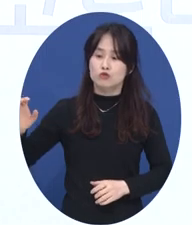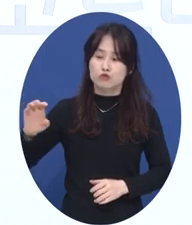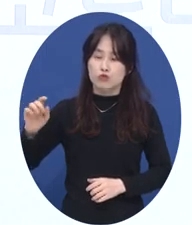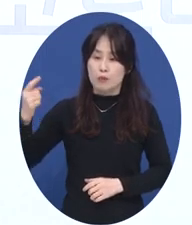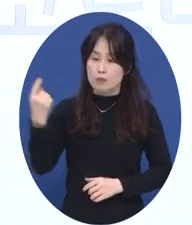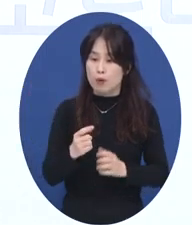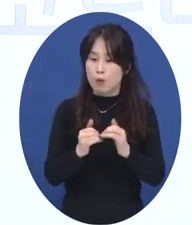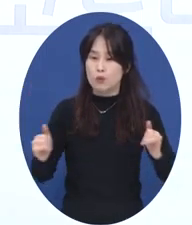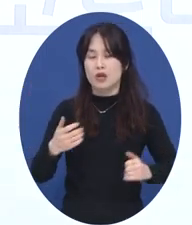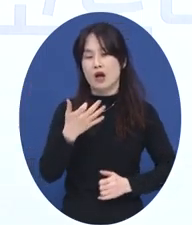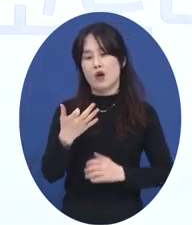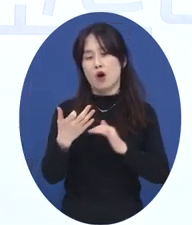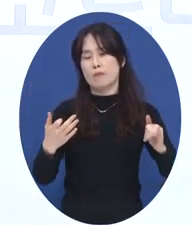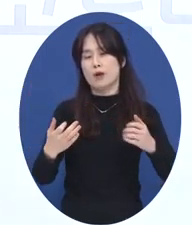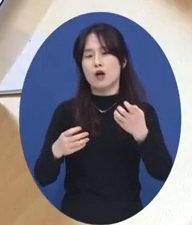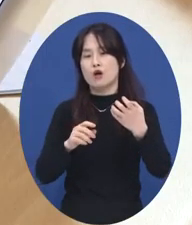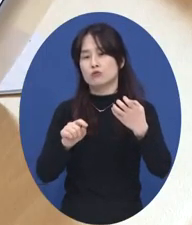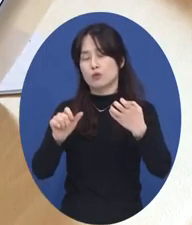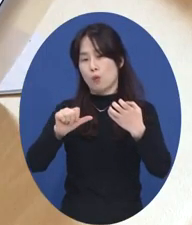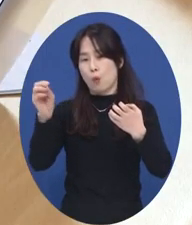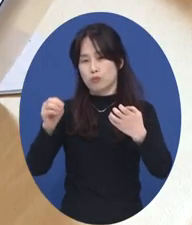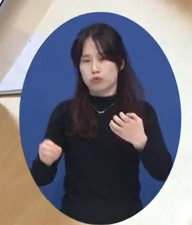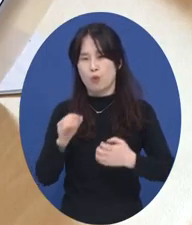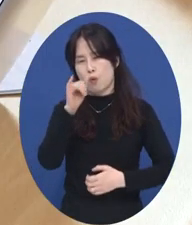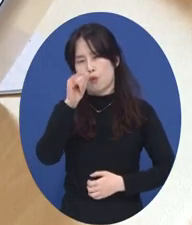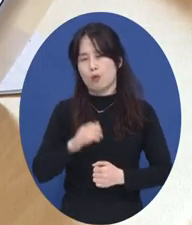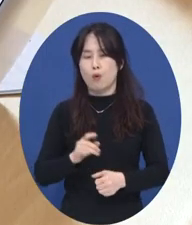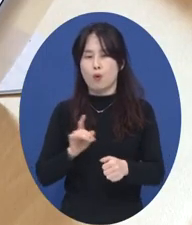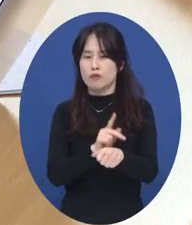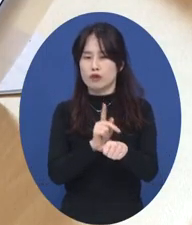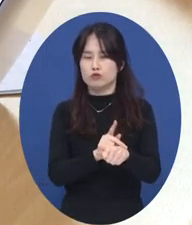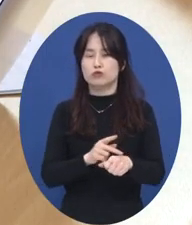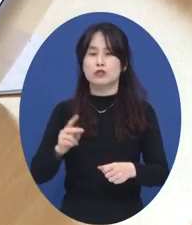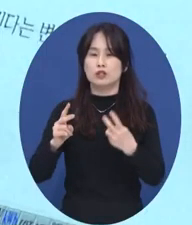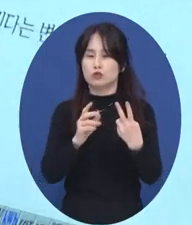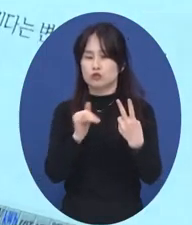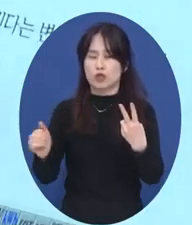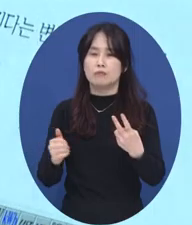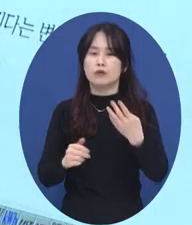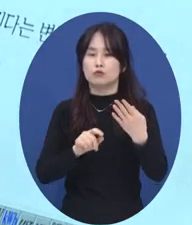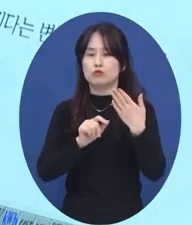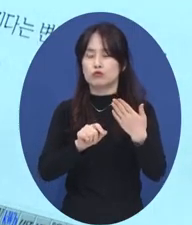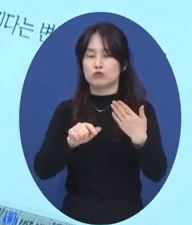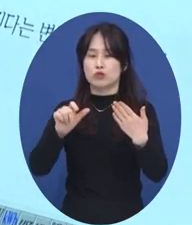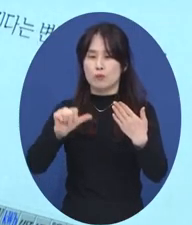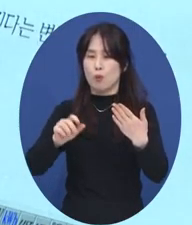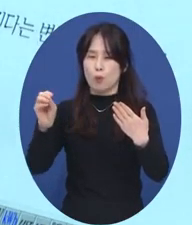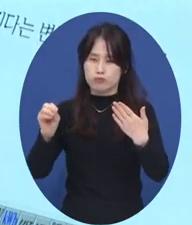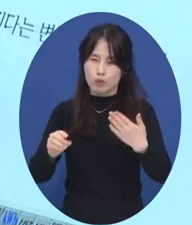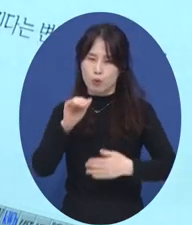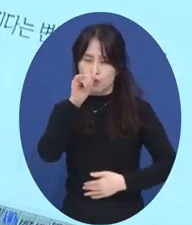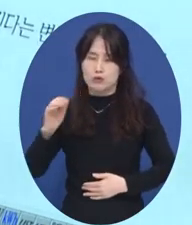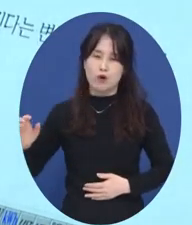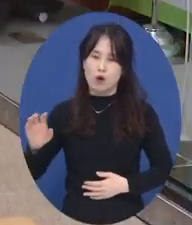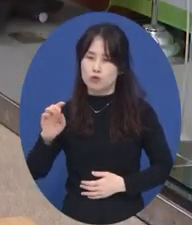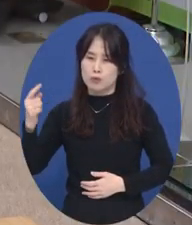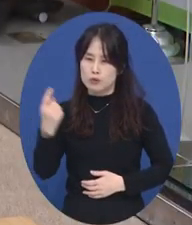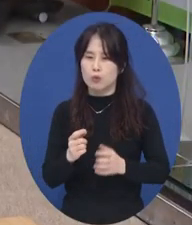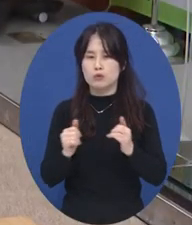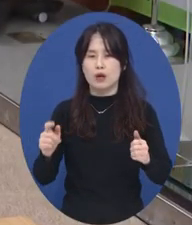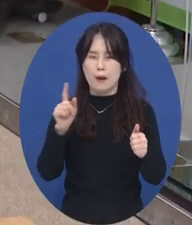유럽이 19명으로 90.5% 를 차지하고 있고 회복의 2명으로 9.5% 인 상황으로 유럽발 입국자 의